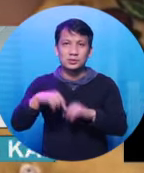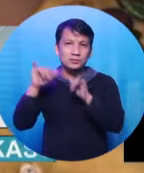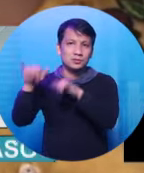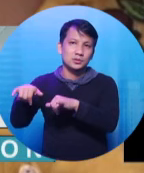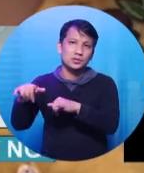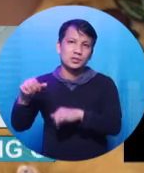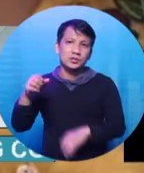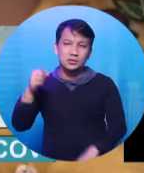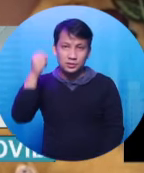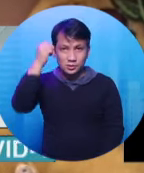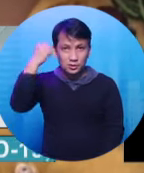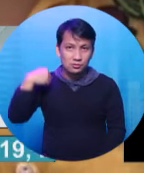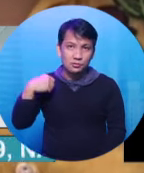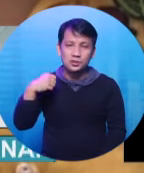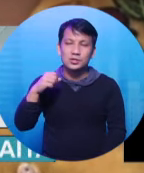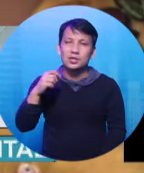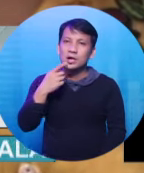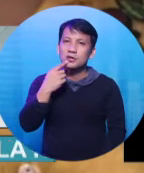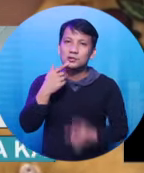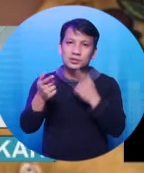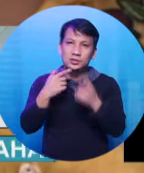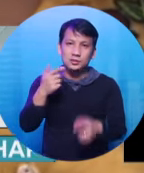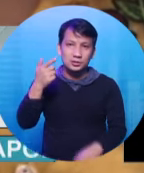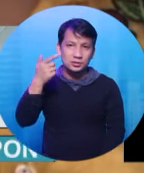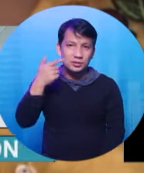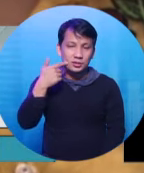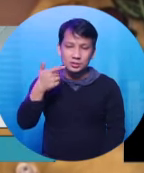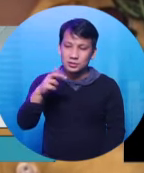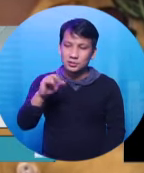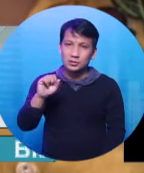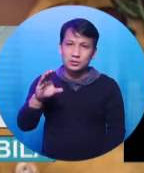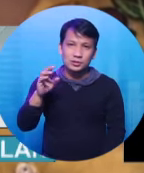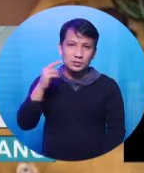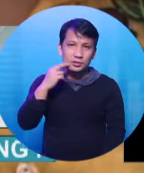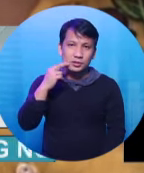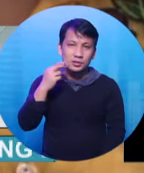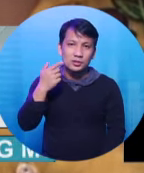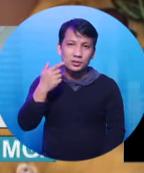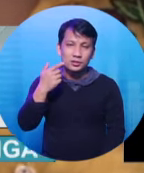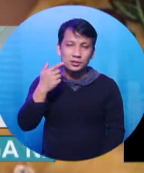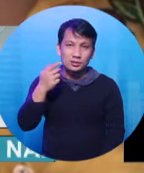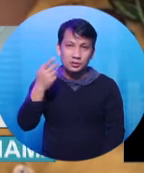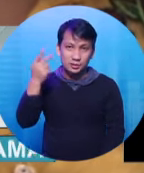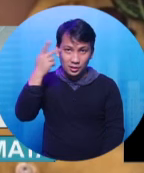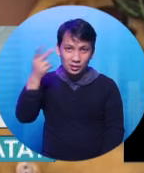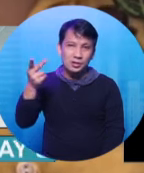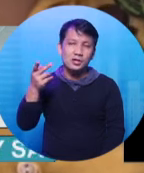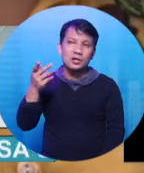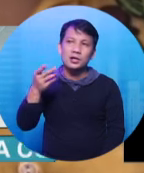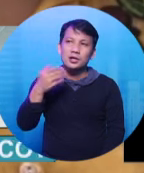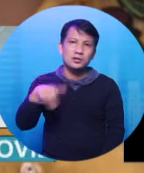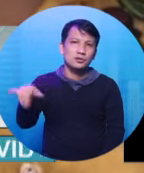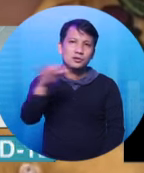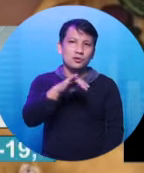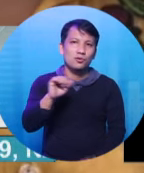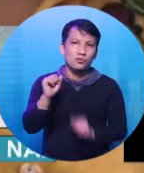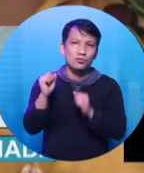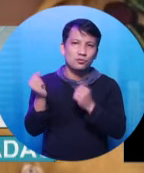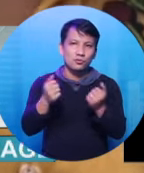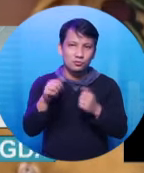Saudi. And binabati ko po rin po si Grace, si Ken, si Nicole, hi! And lahat po ng